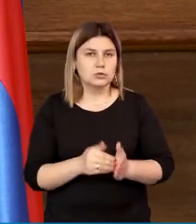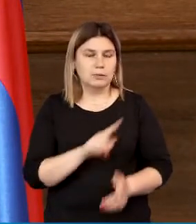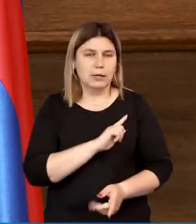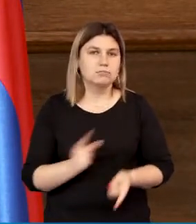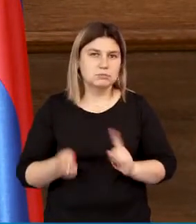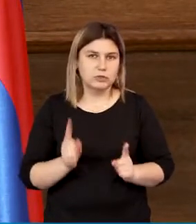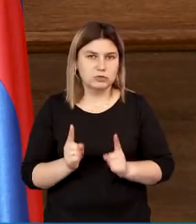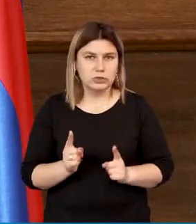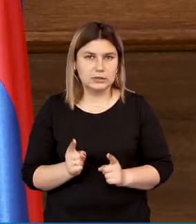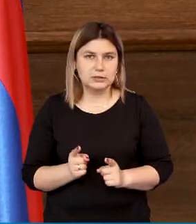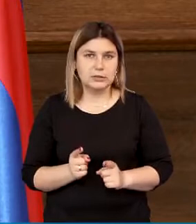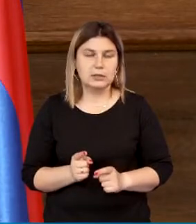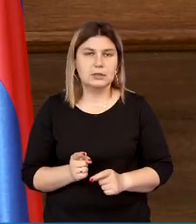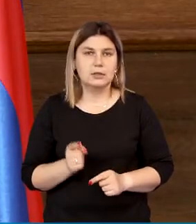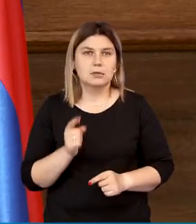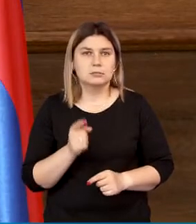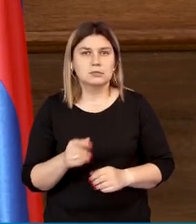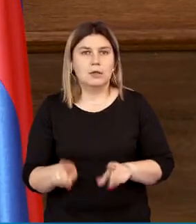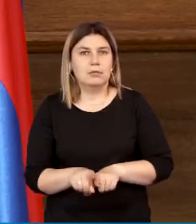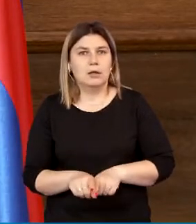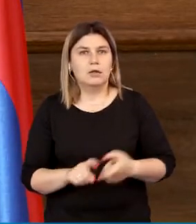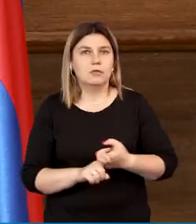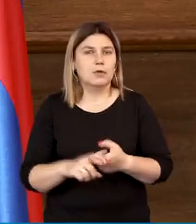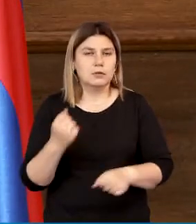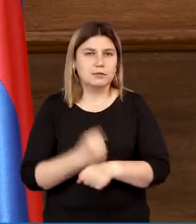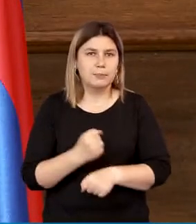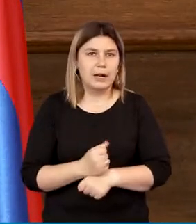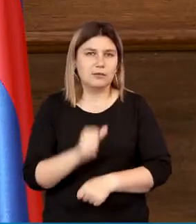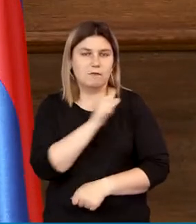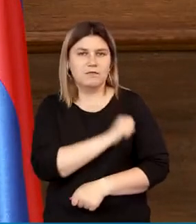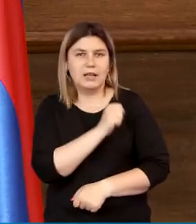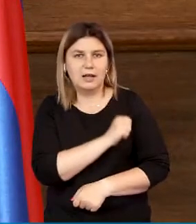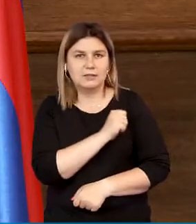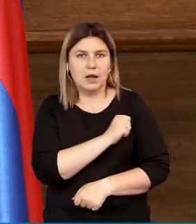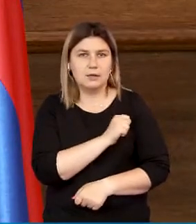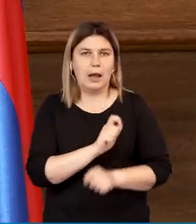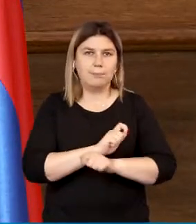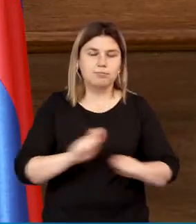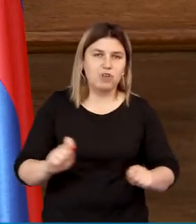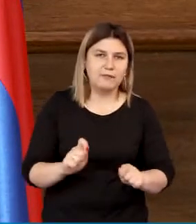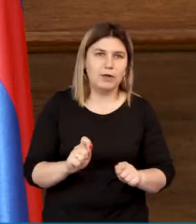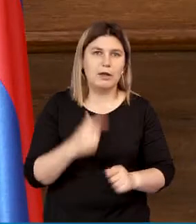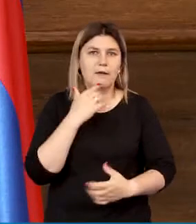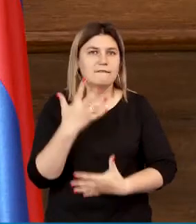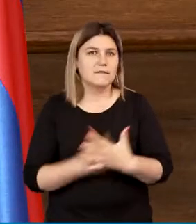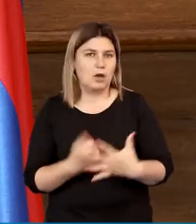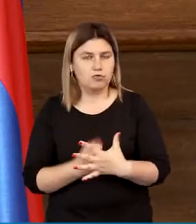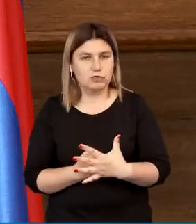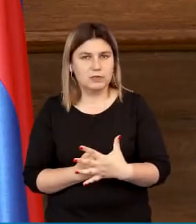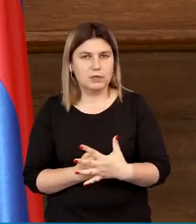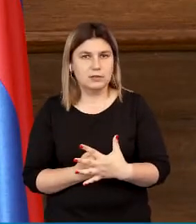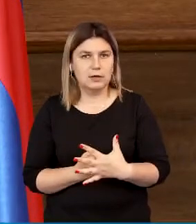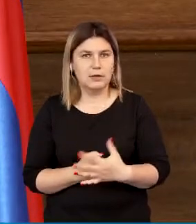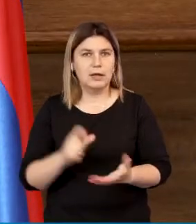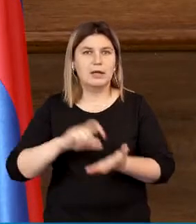przestrzegać, choćby te związane z pracą w klasach, z przerwami, z wykorzystaniem